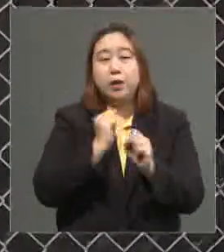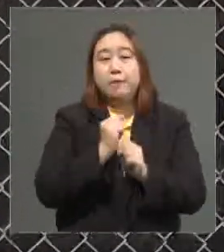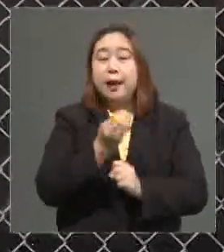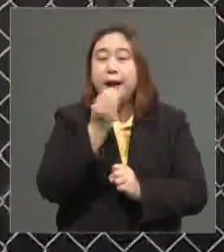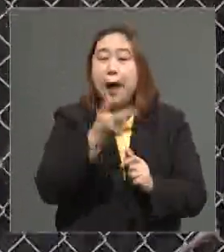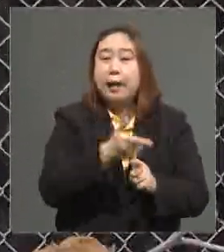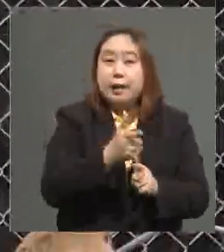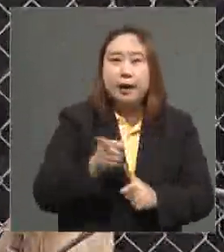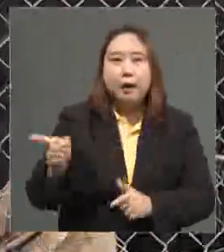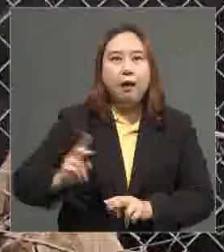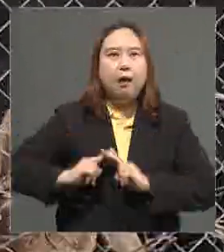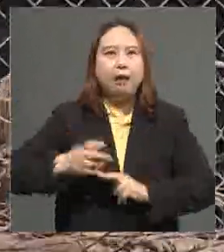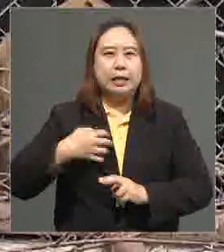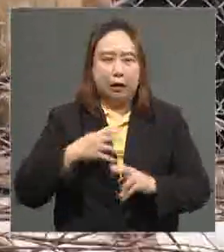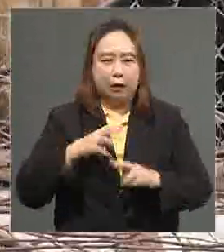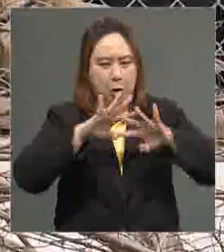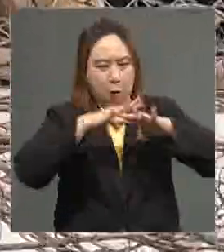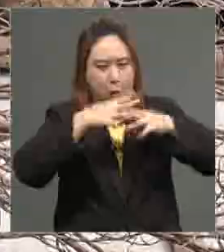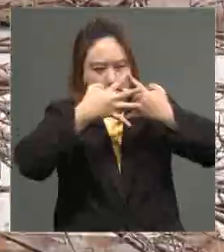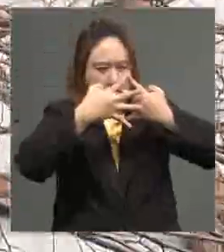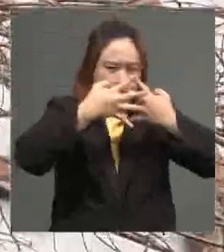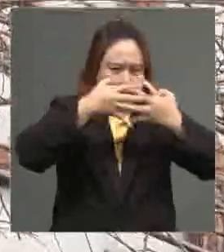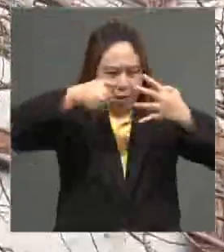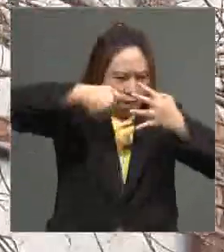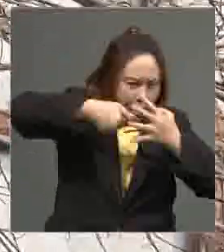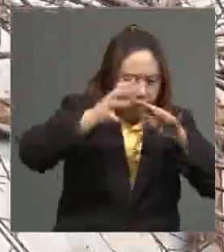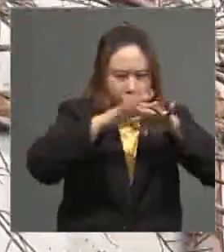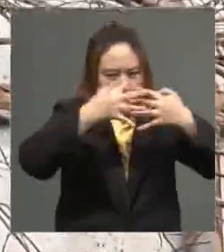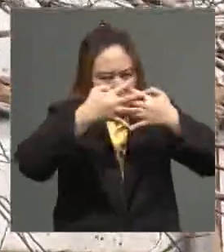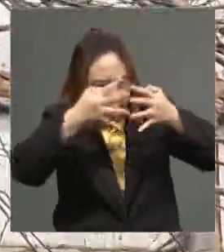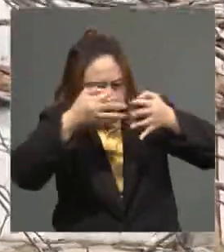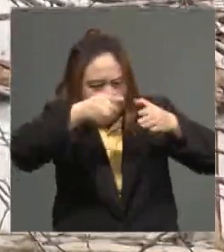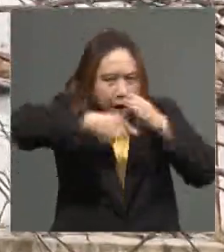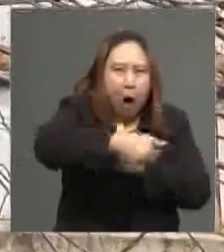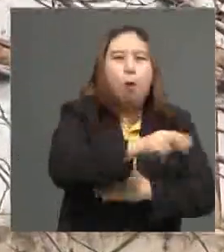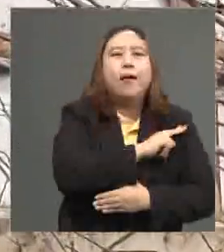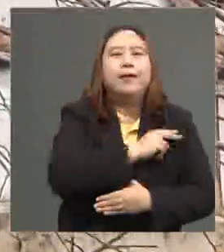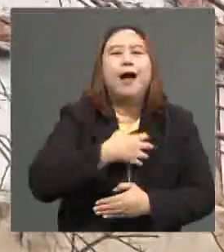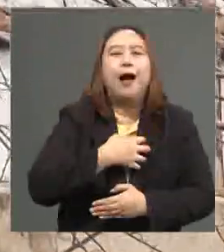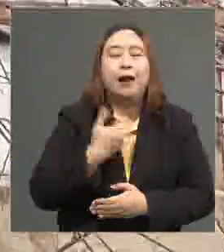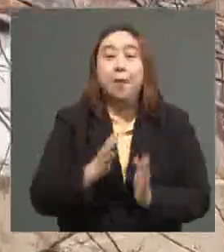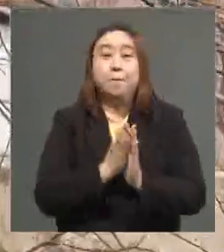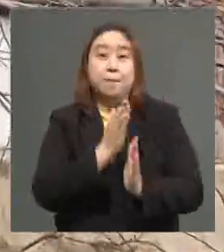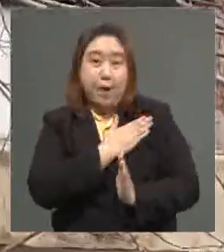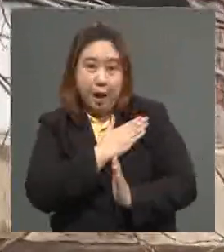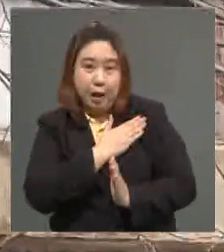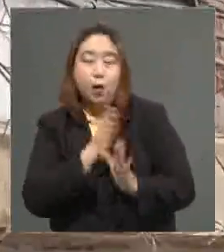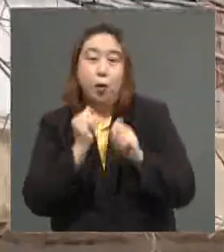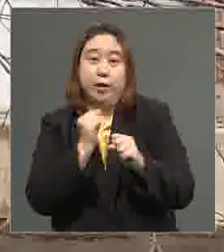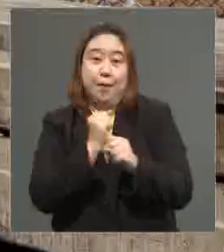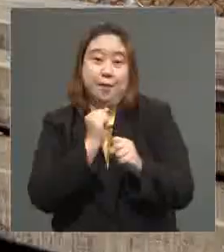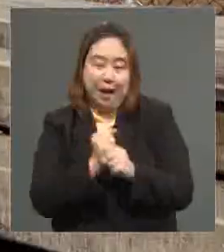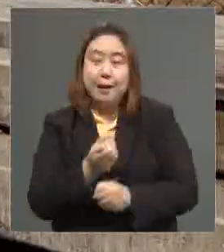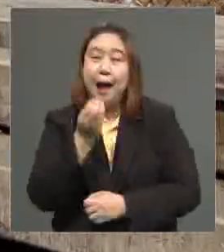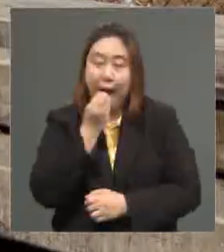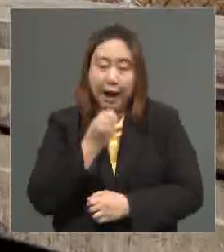จะมีความพยายามเข้าไปในกรุงเองแล้วก็ยังพบว่าเมื่อได้ยินเสียงเรียกของพระแล้วก็เจ้าหน้าที่ที่นำ